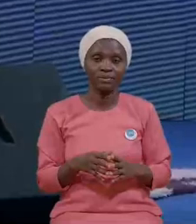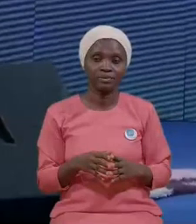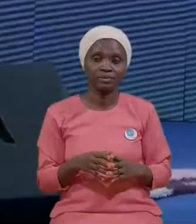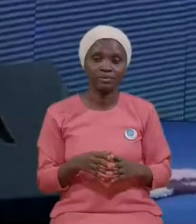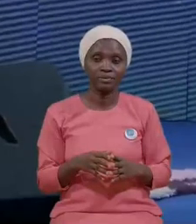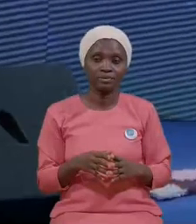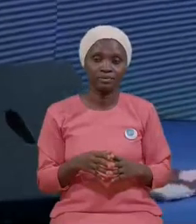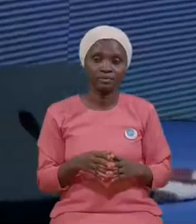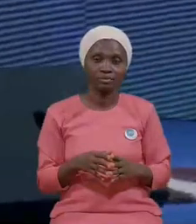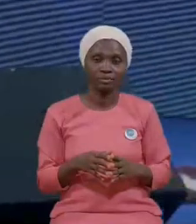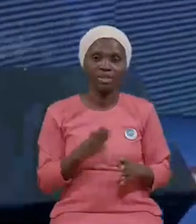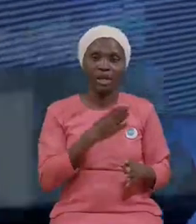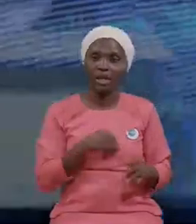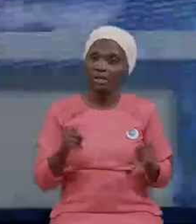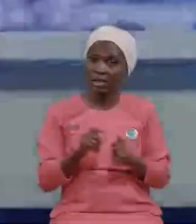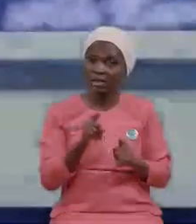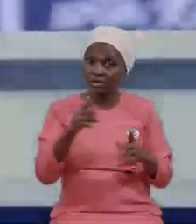Et comme tu reçois Christ ce soir,